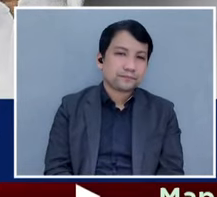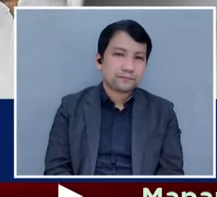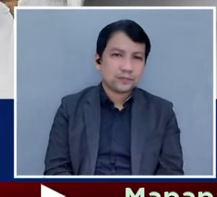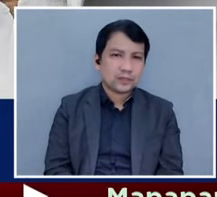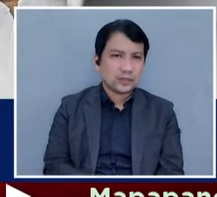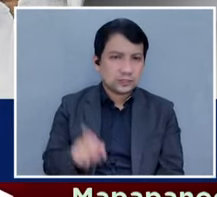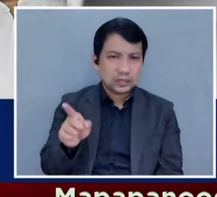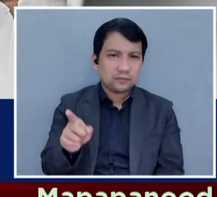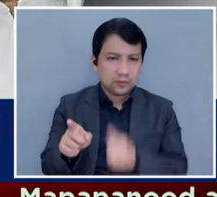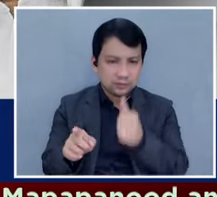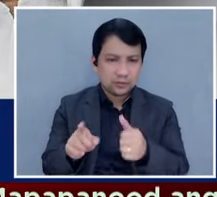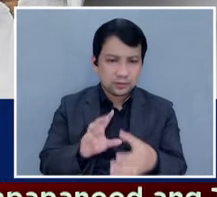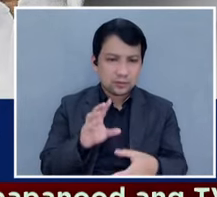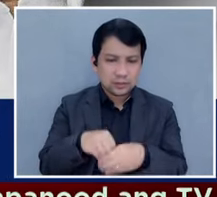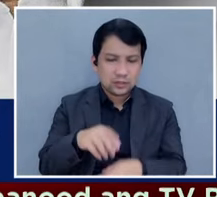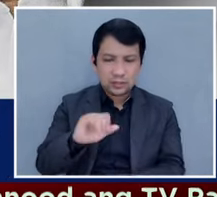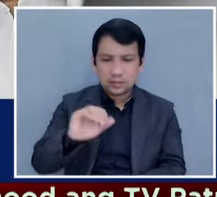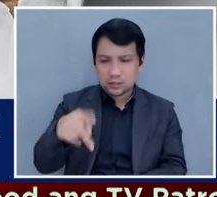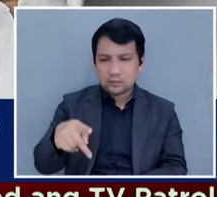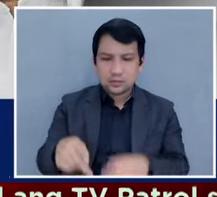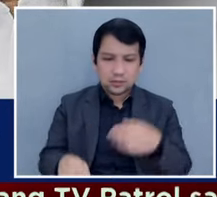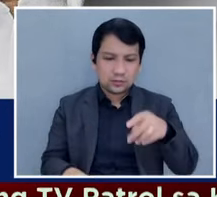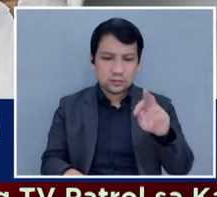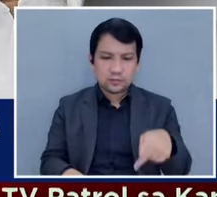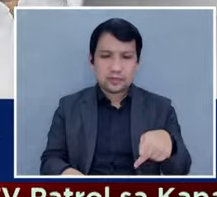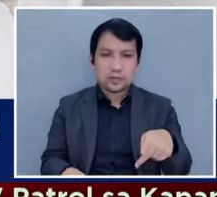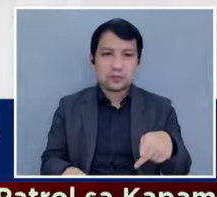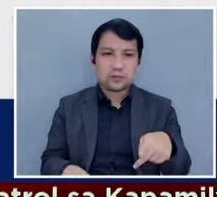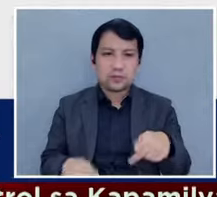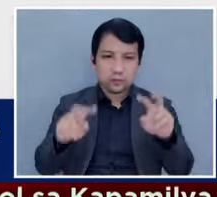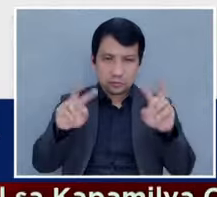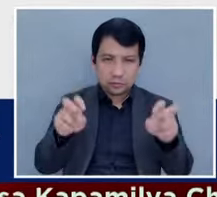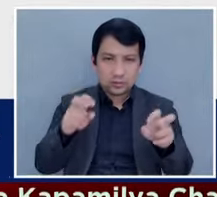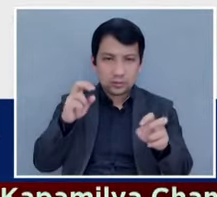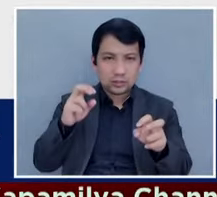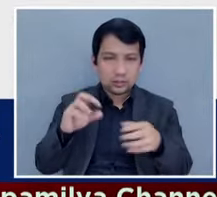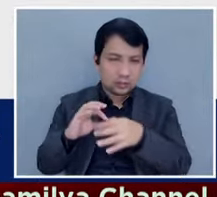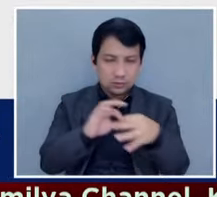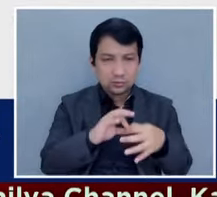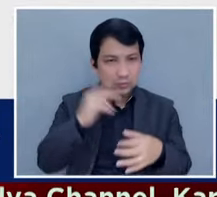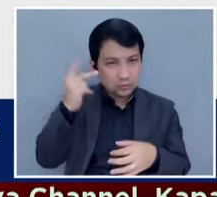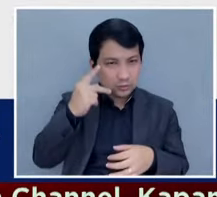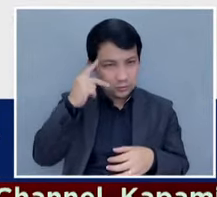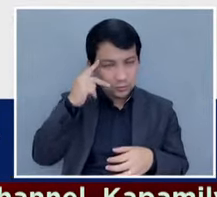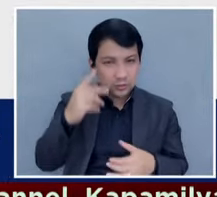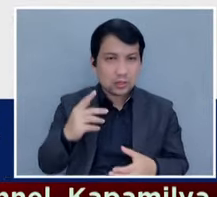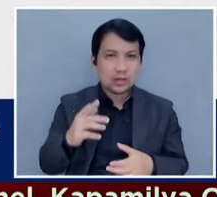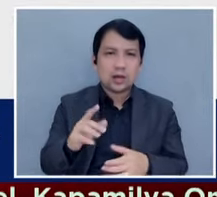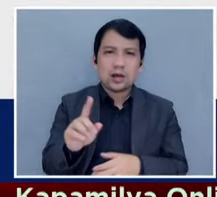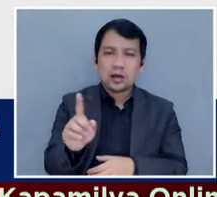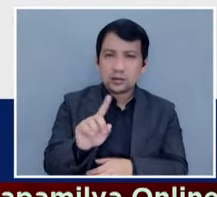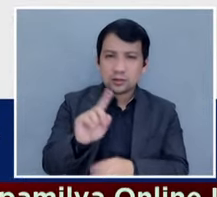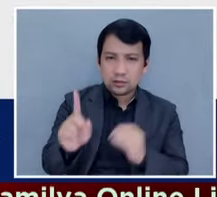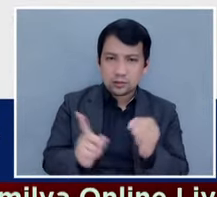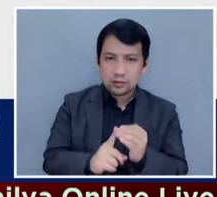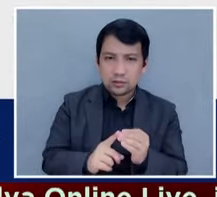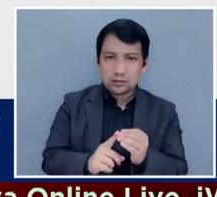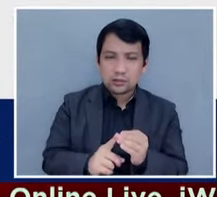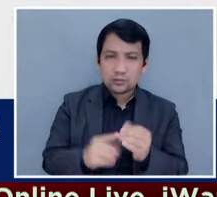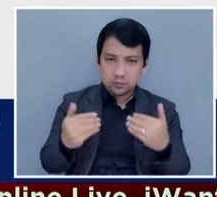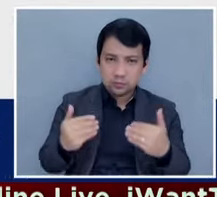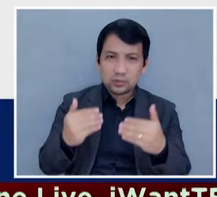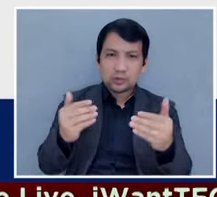isinasangkot ang AFP at PNP sa mga isyung politikal, lalong higit pa para sa pagsusulong